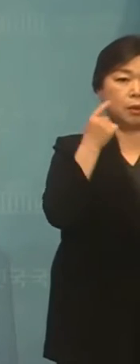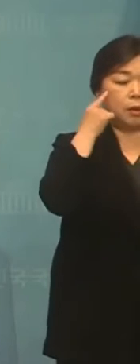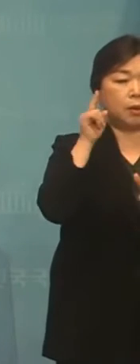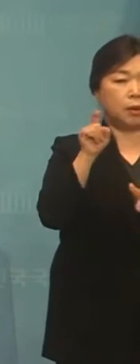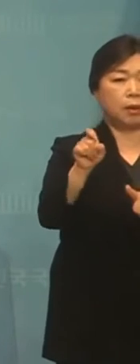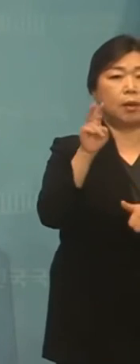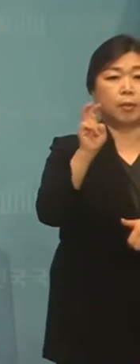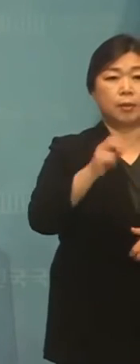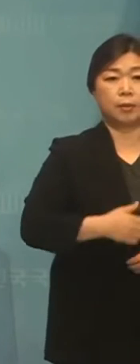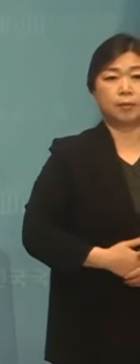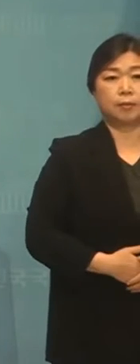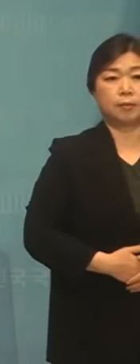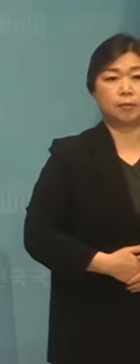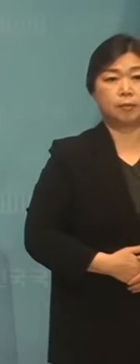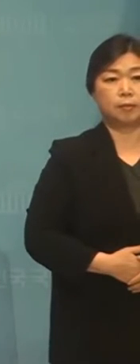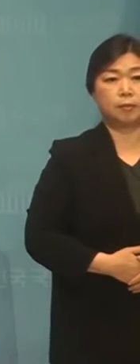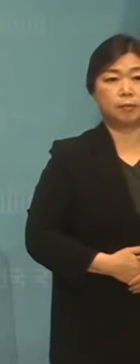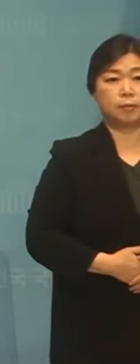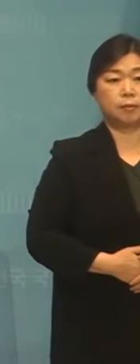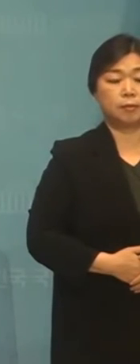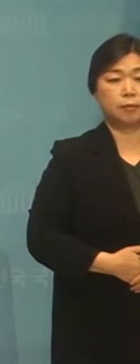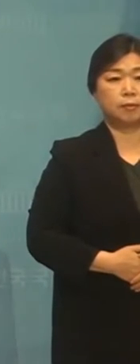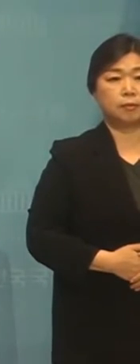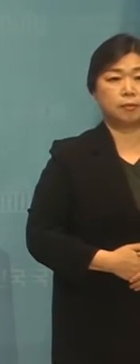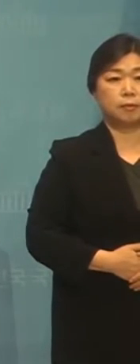추정될 수 있는 대목입니다.